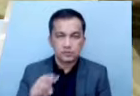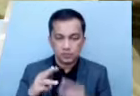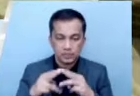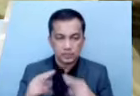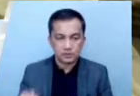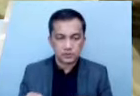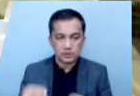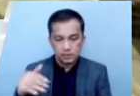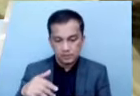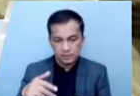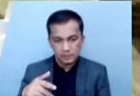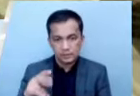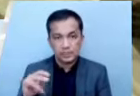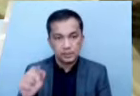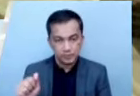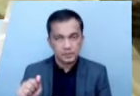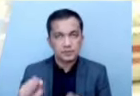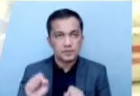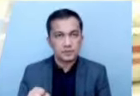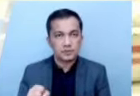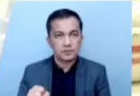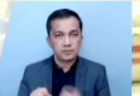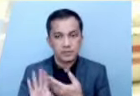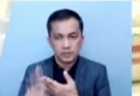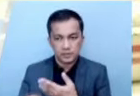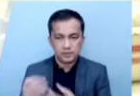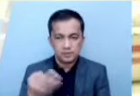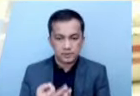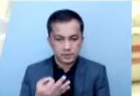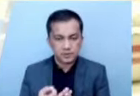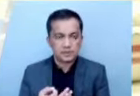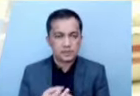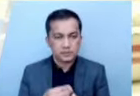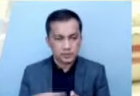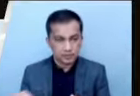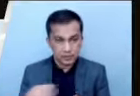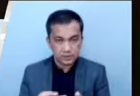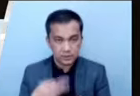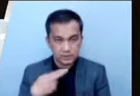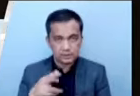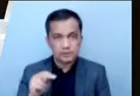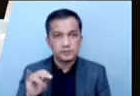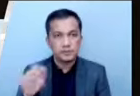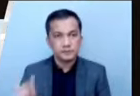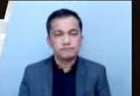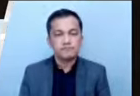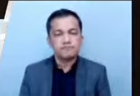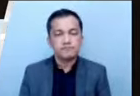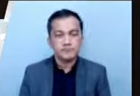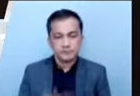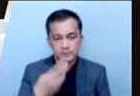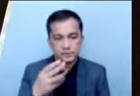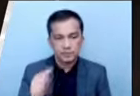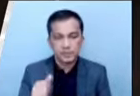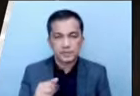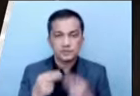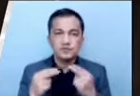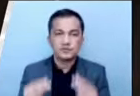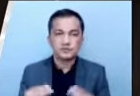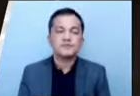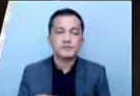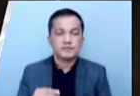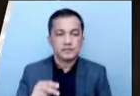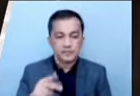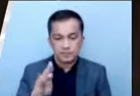NFA Council kung maaaring isoli ang pera sa mga nakabili ng bigas sa NFA. Para sa GMA Integrated News,